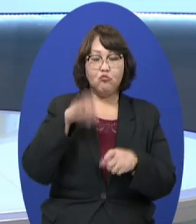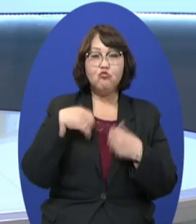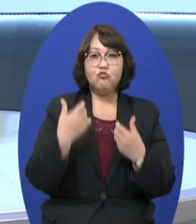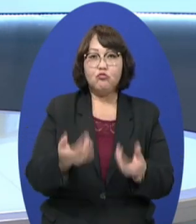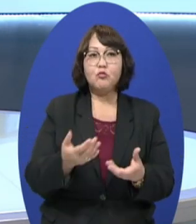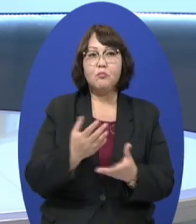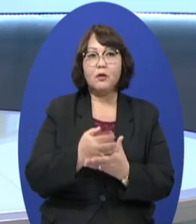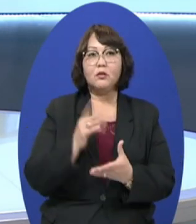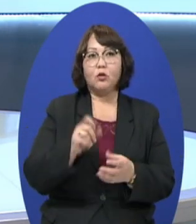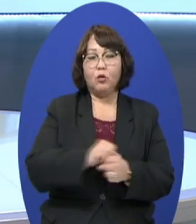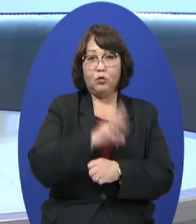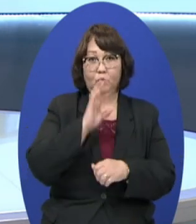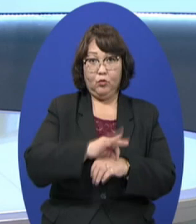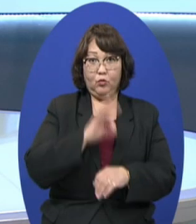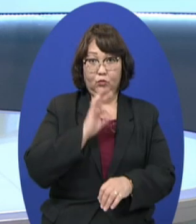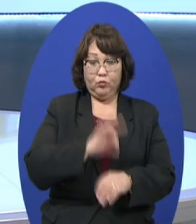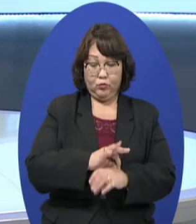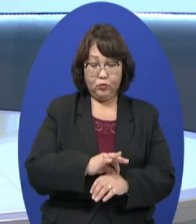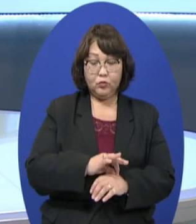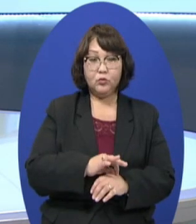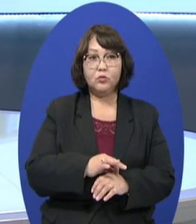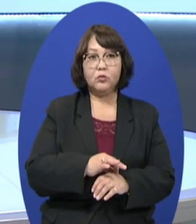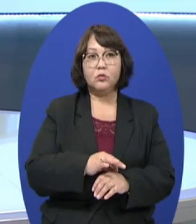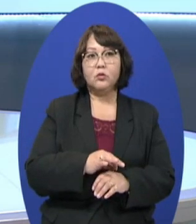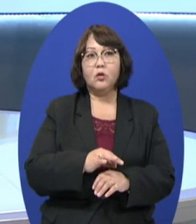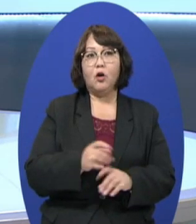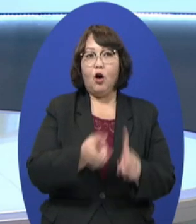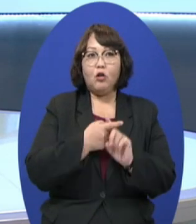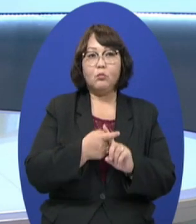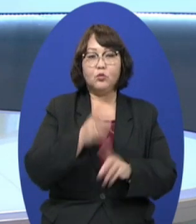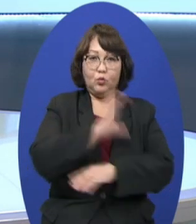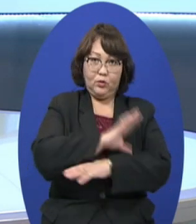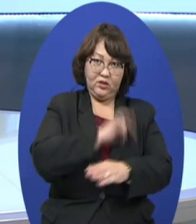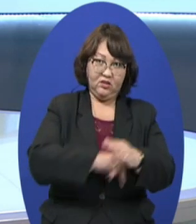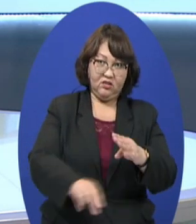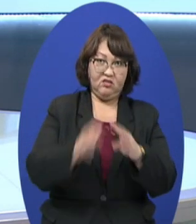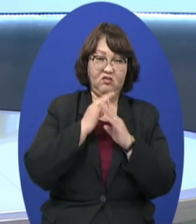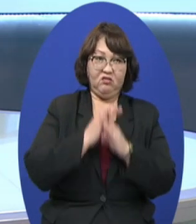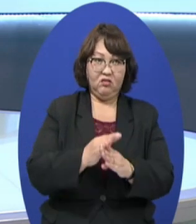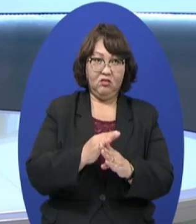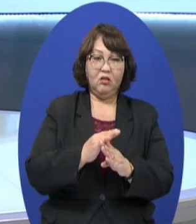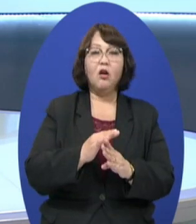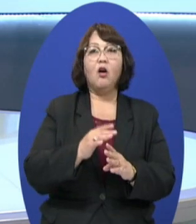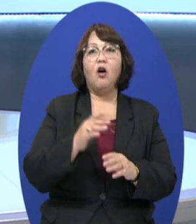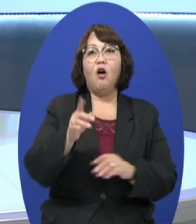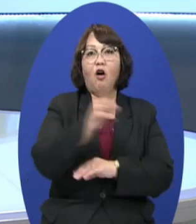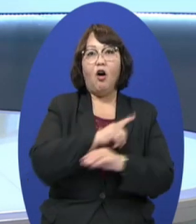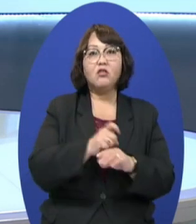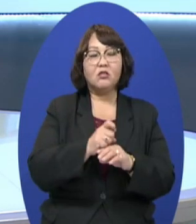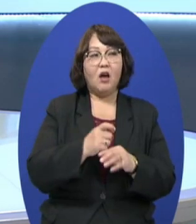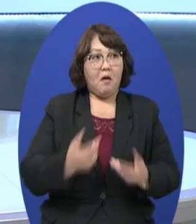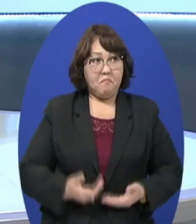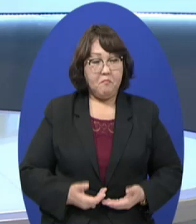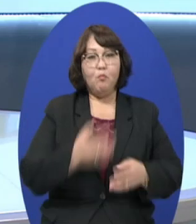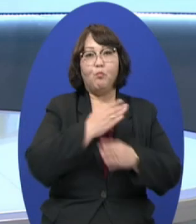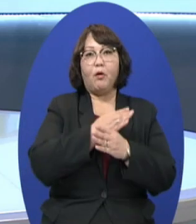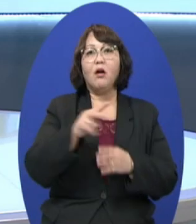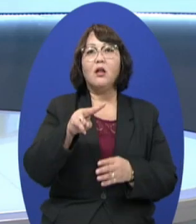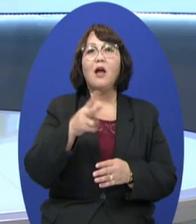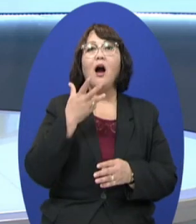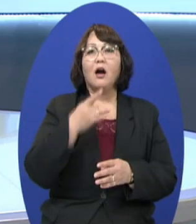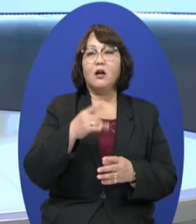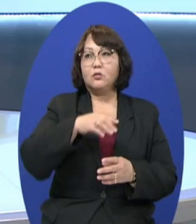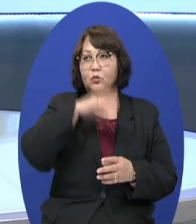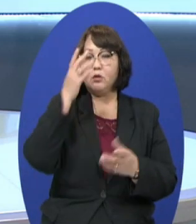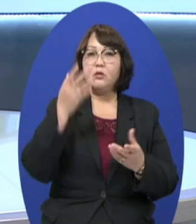тархалтаас өрдчлэн сэргийлэх зорилгоор сургууль цэцэрлэгт хөл хорой тогтоосон учраас хотын айлууд цусландаа харьцангуй эрт гарч байна. Иймд 5 хоногийн өмнө